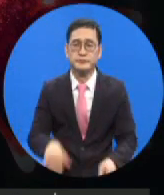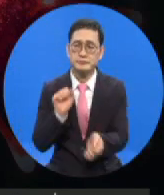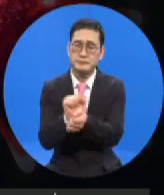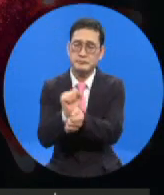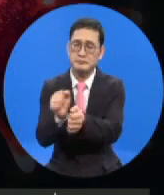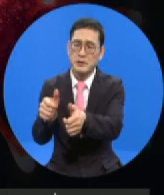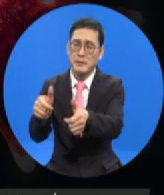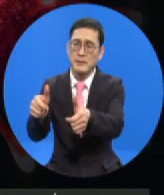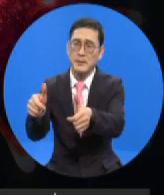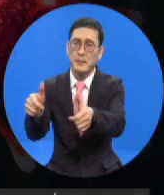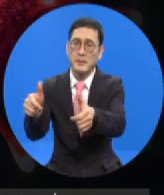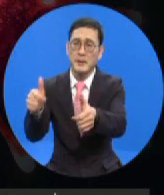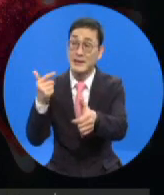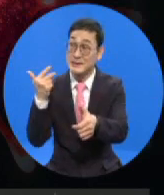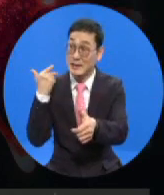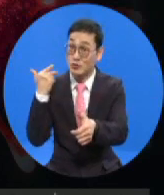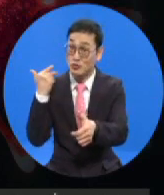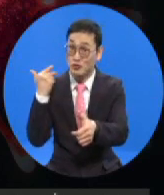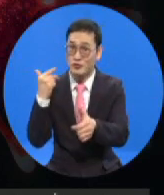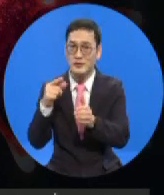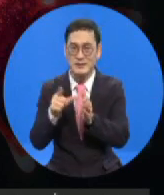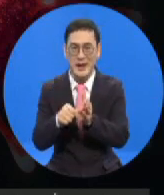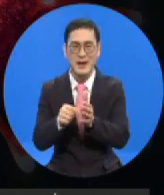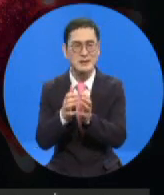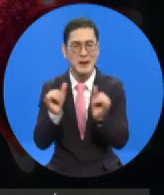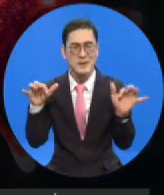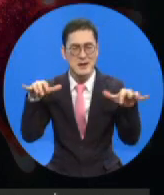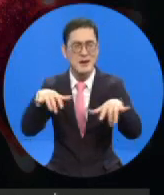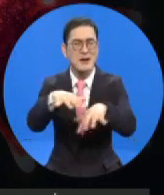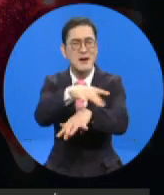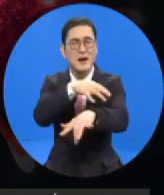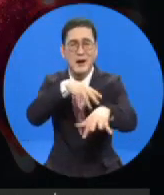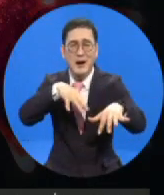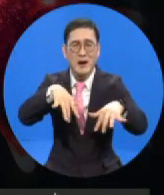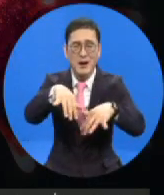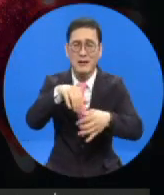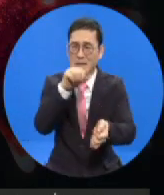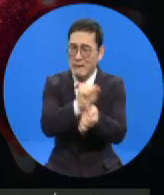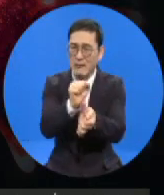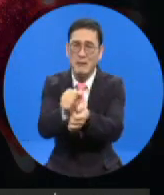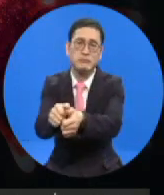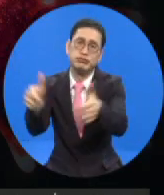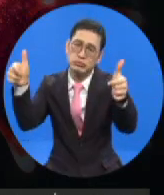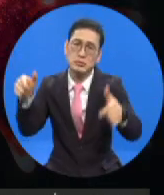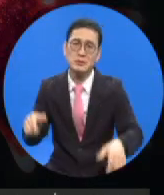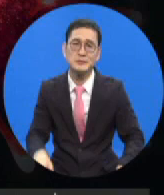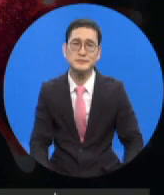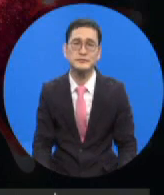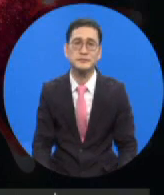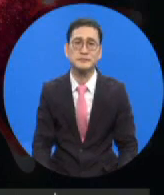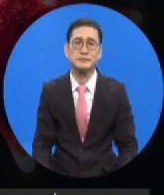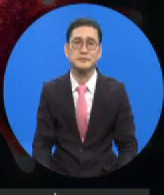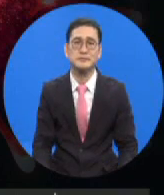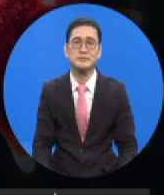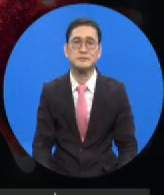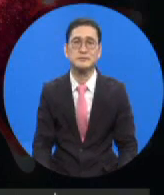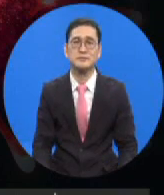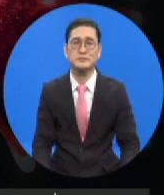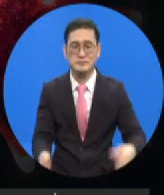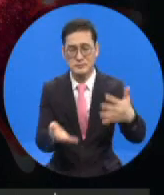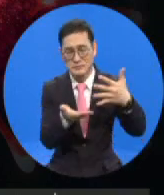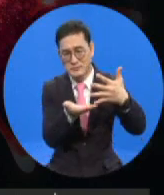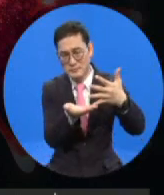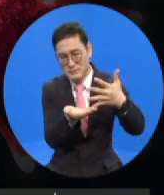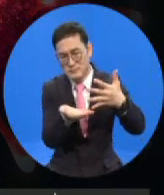지난 주말에는 조금 뭔가 느슨해진 게 아니냐라는 좀 우려들이 나오고 있고요. 수도권 거리 두기를 1.5단계로